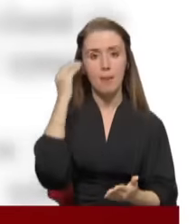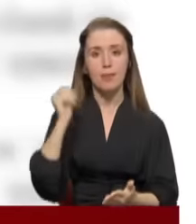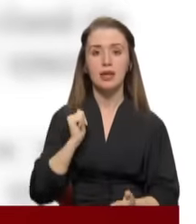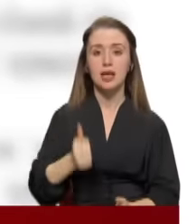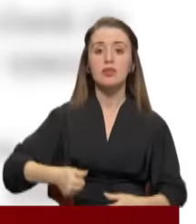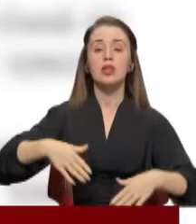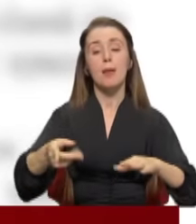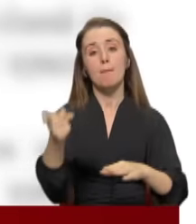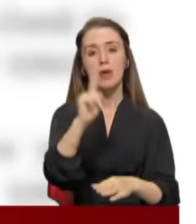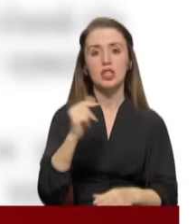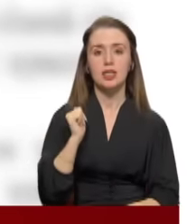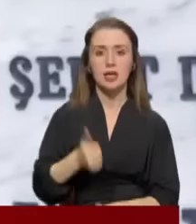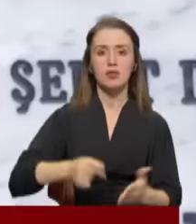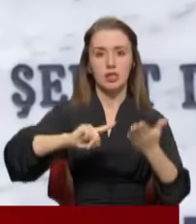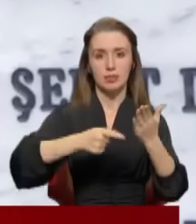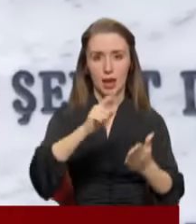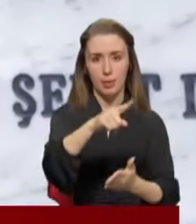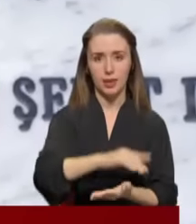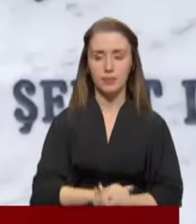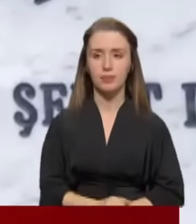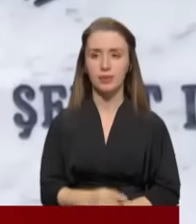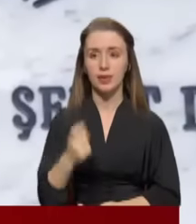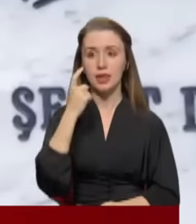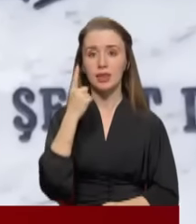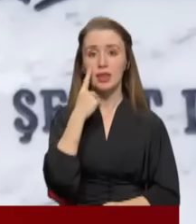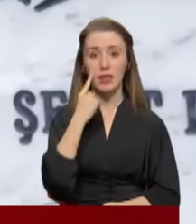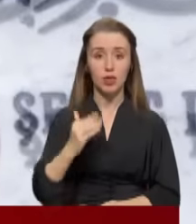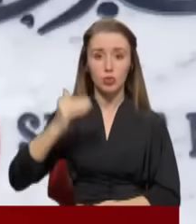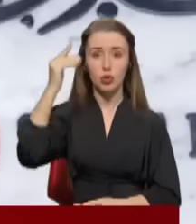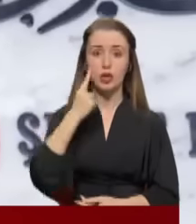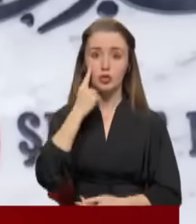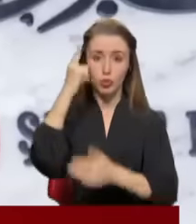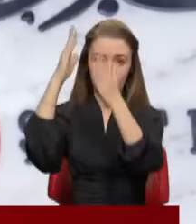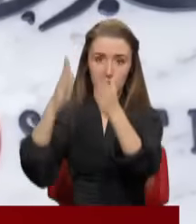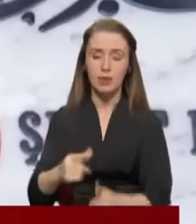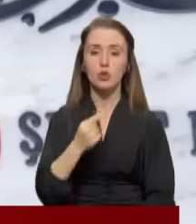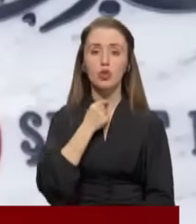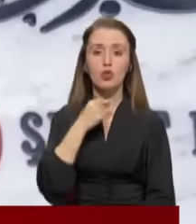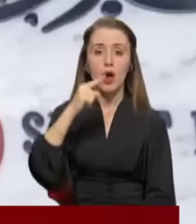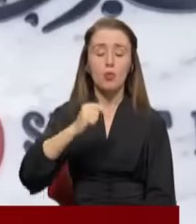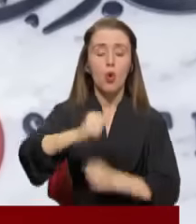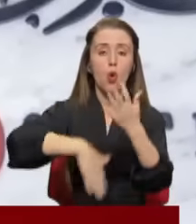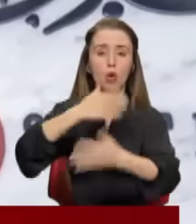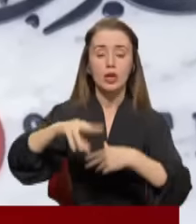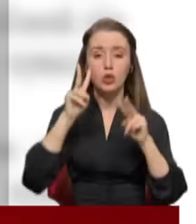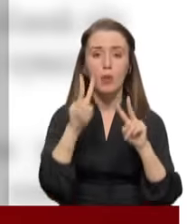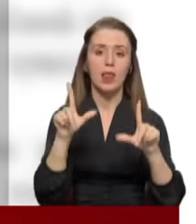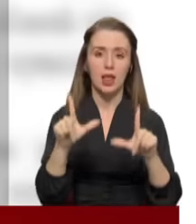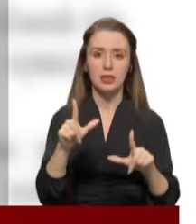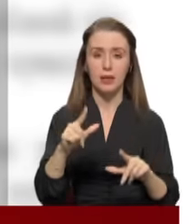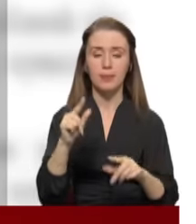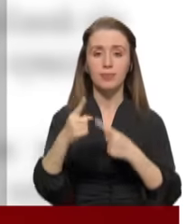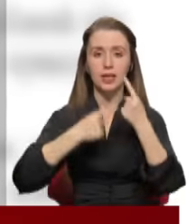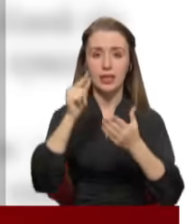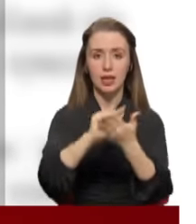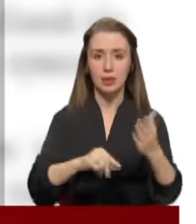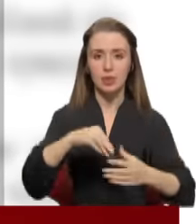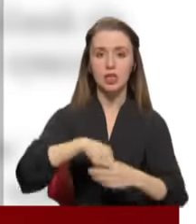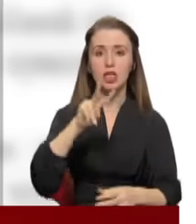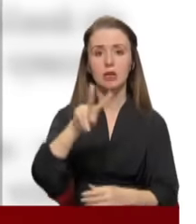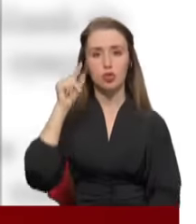yerine bir başka savcı imza attı. Sayın devlet büyüklerim, sayın cumhurbaşkanım, lütfen yaşanılanları görmezden gelmeyin. İddianamede